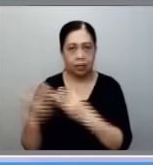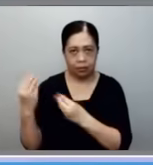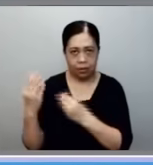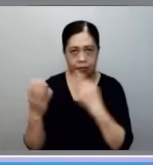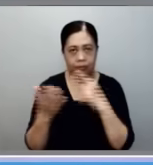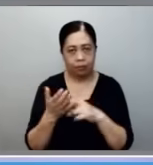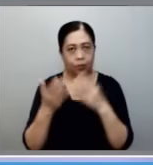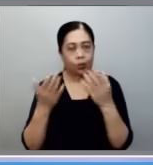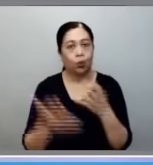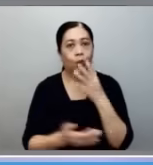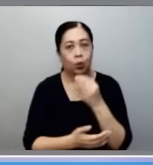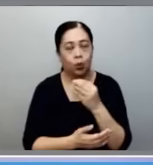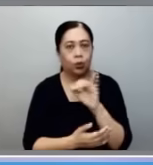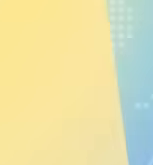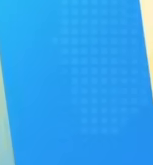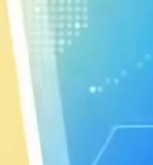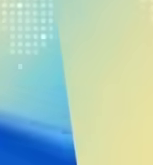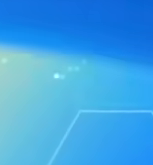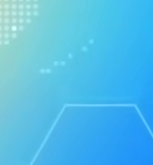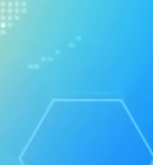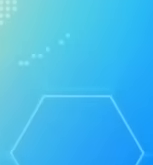Spot ni Jonathan Andal. Jonathan?